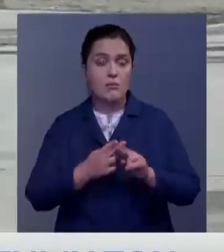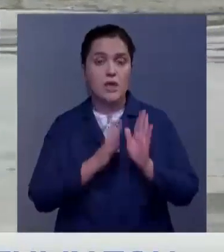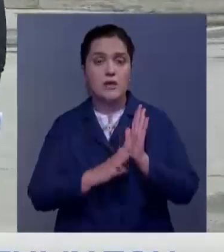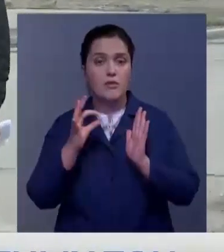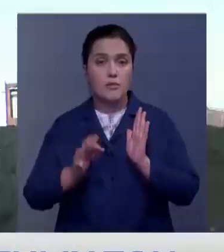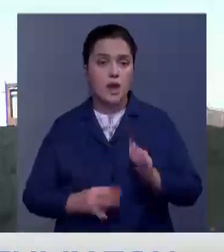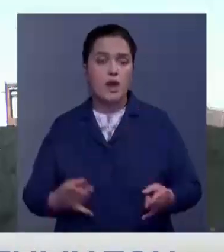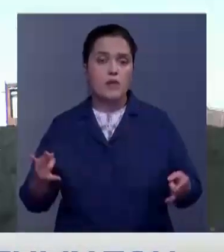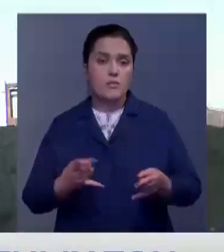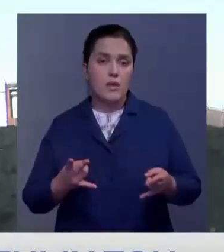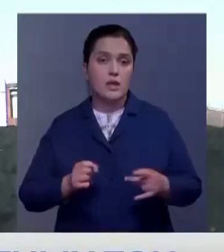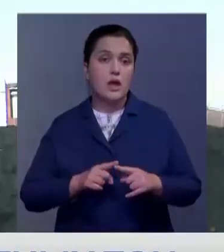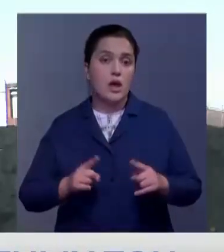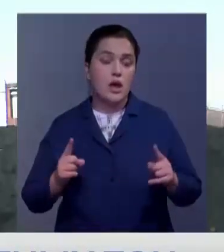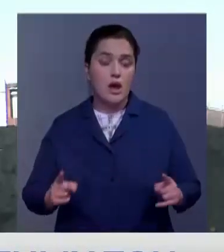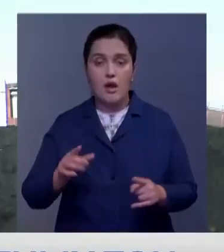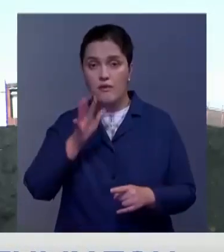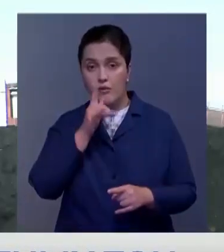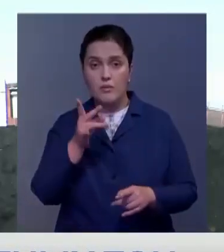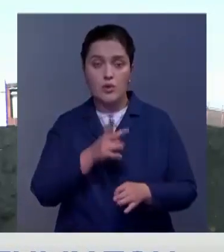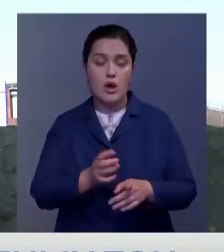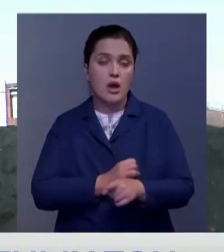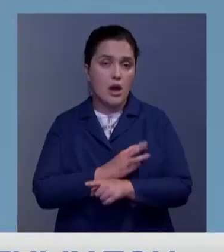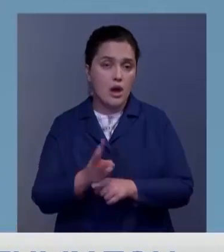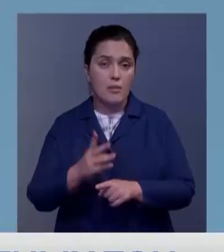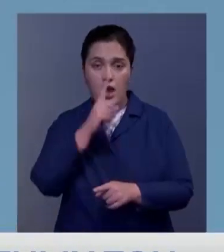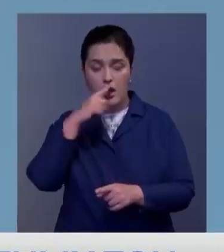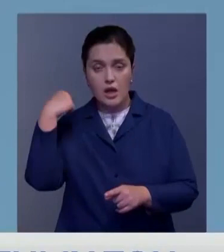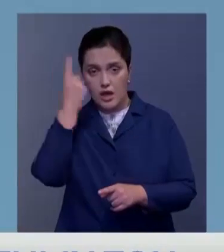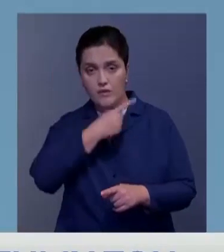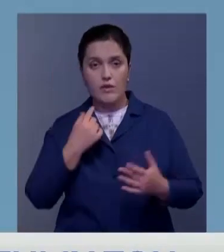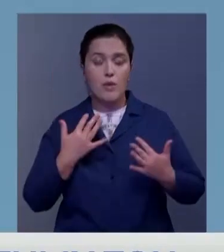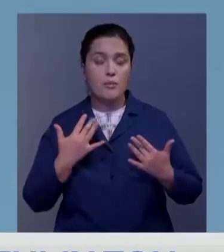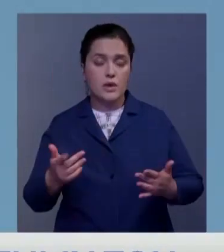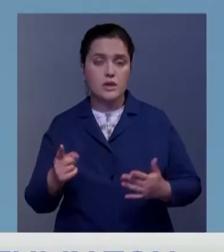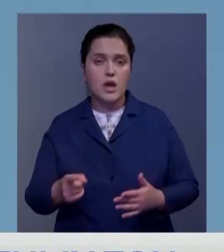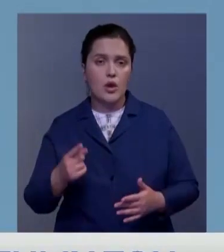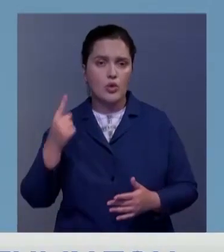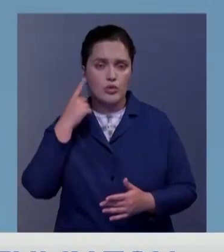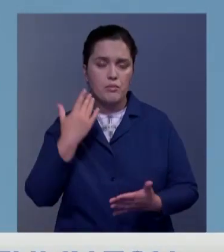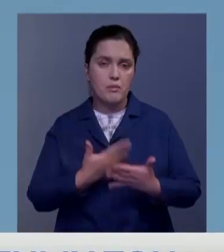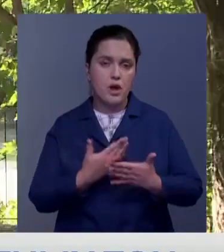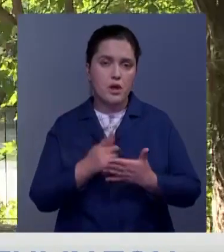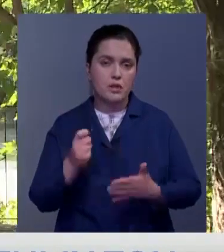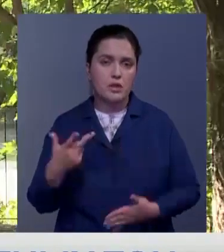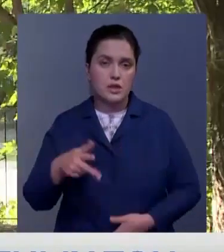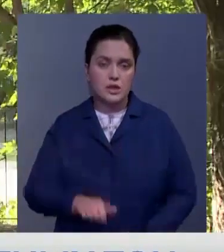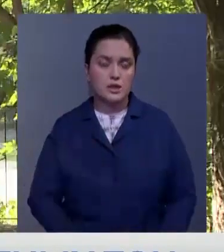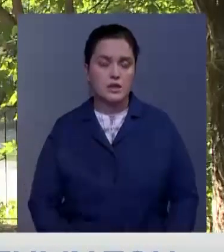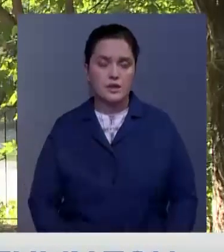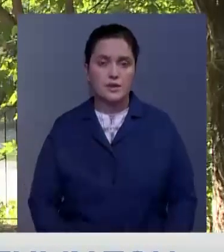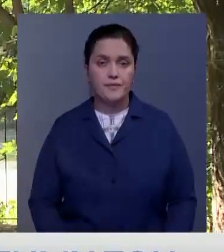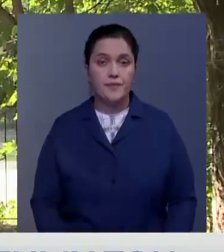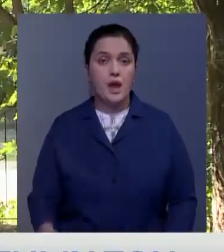сезон твердого топлива. Закрыть годовую потребность региона в угле коммунальщики рассчитывают за 3 недели. В области